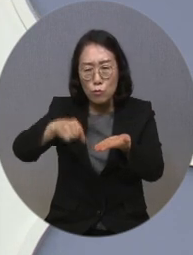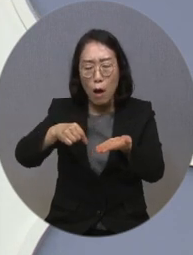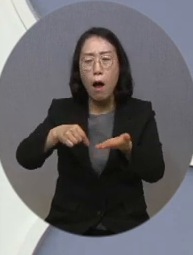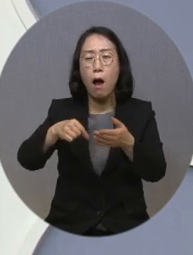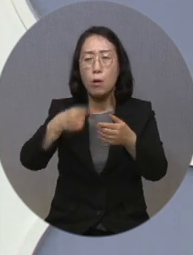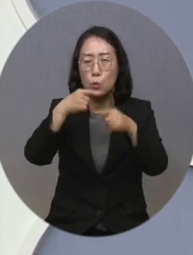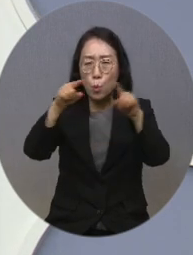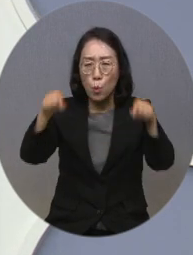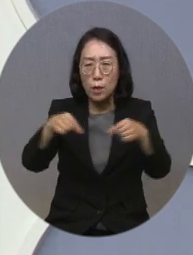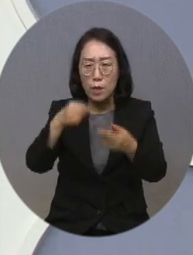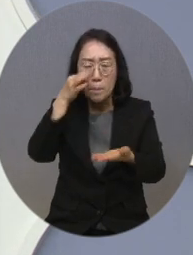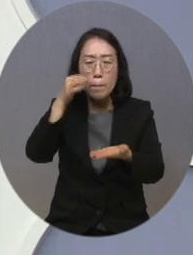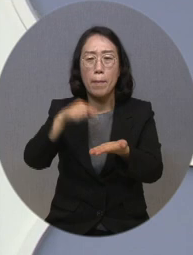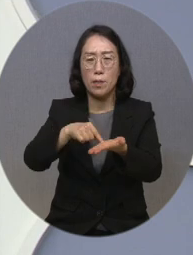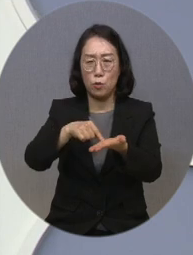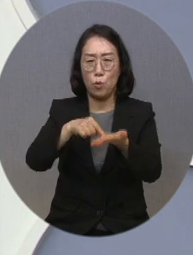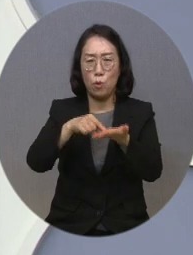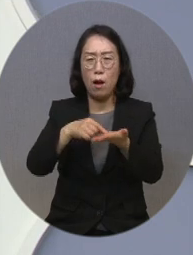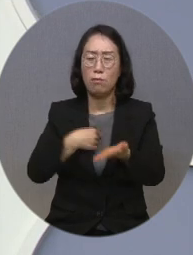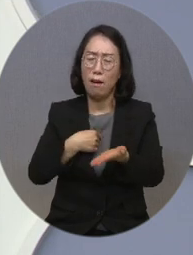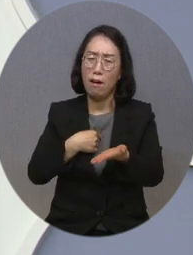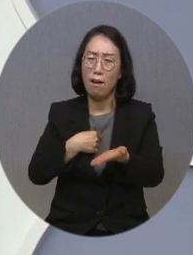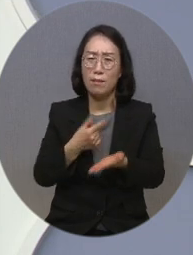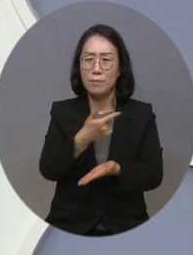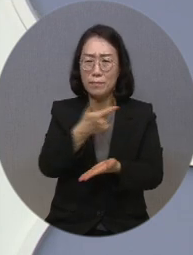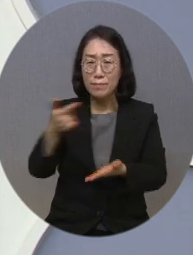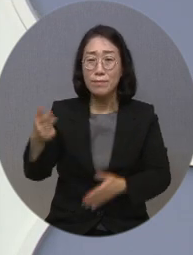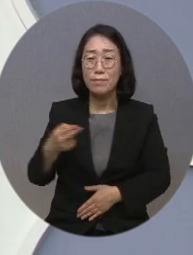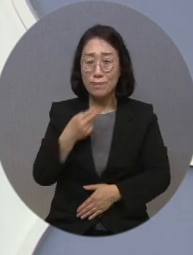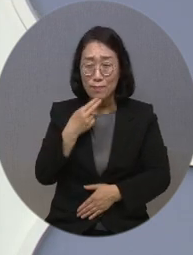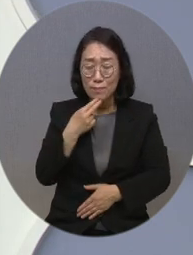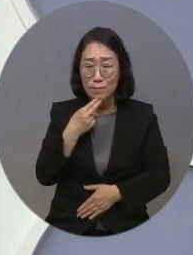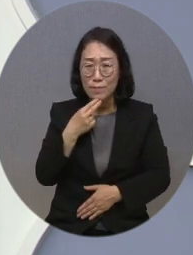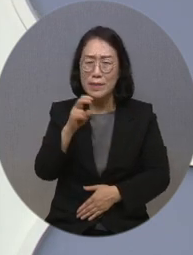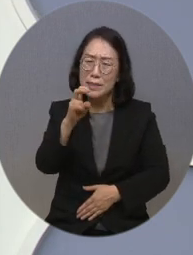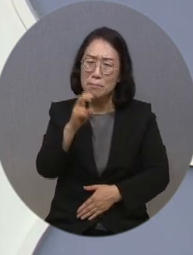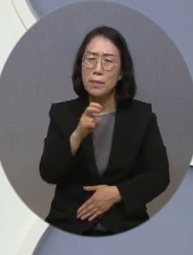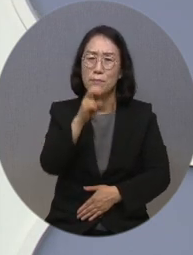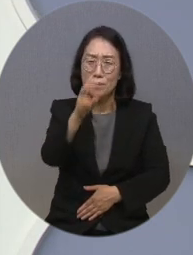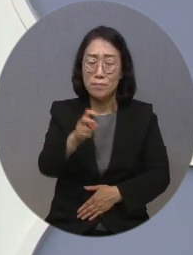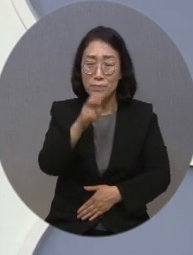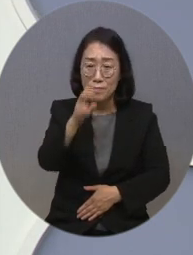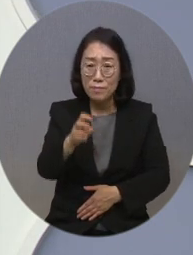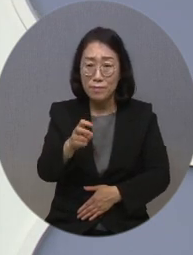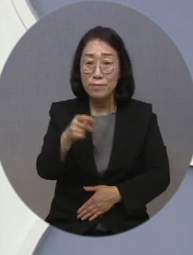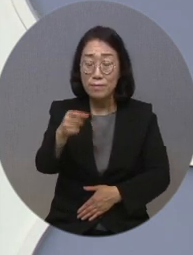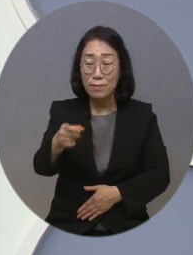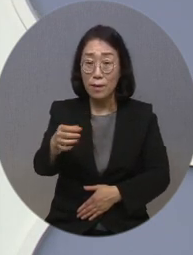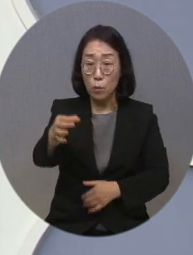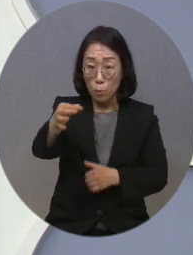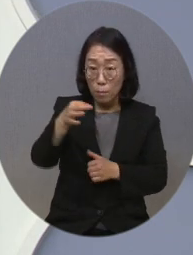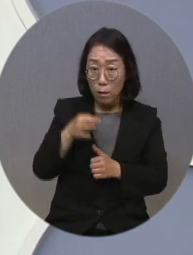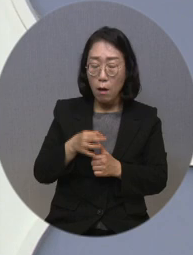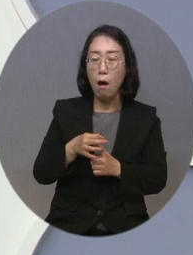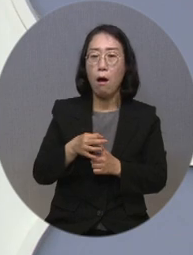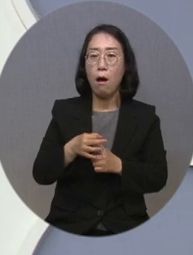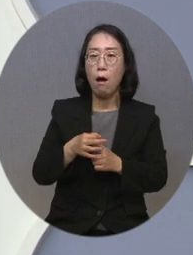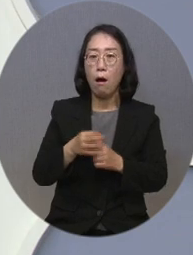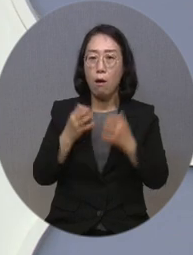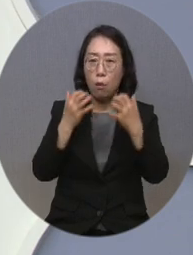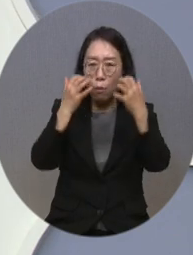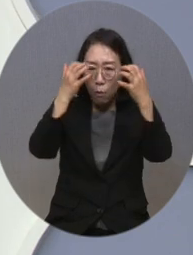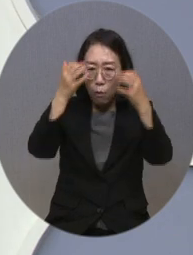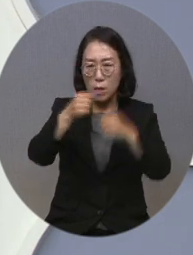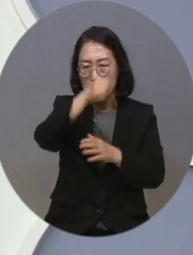저는 조그만 돈을 그 학생한테 지원을 했지만 그 학생은 그 돈으로 자기